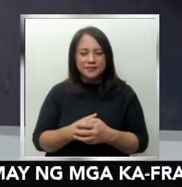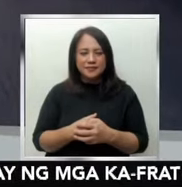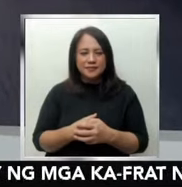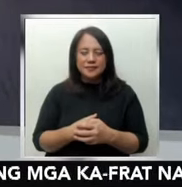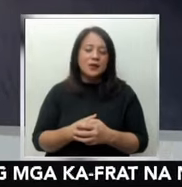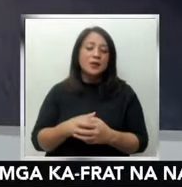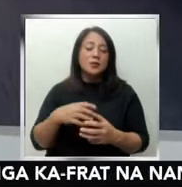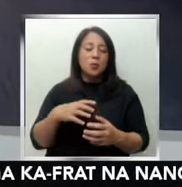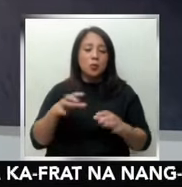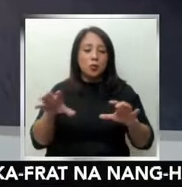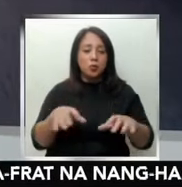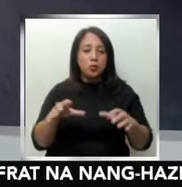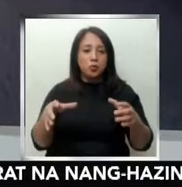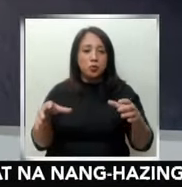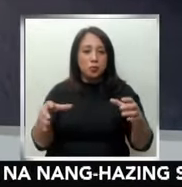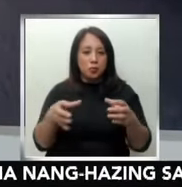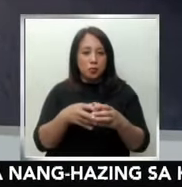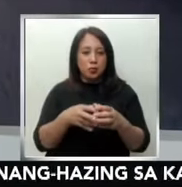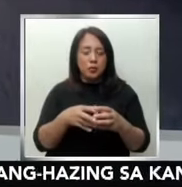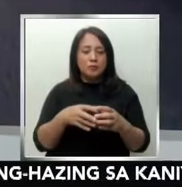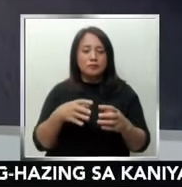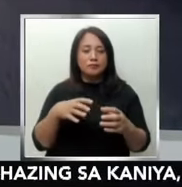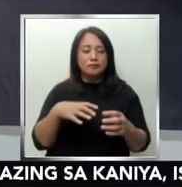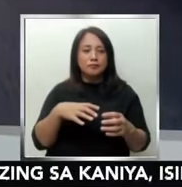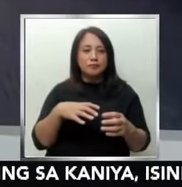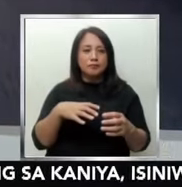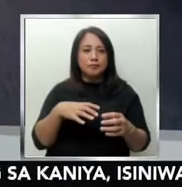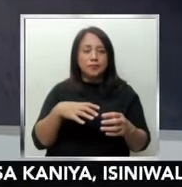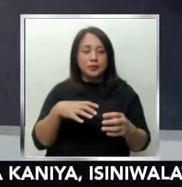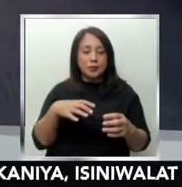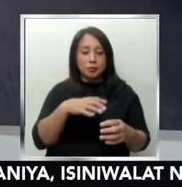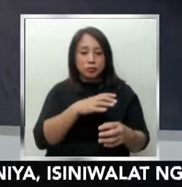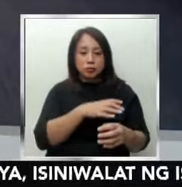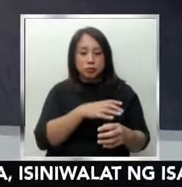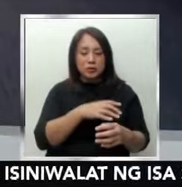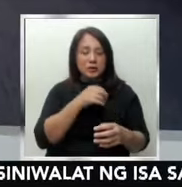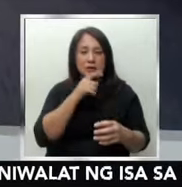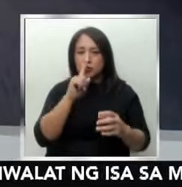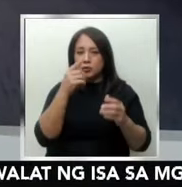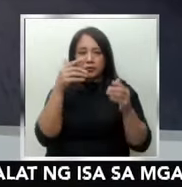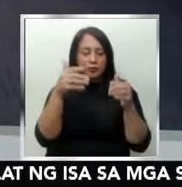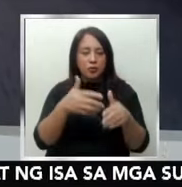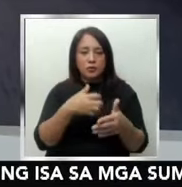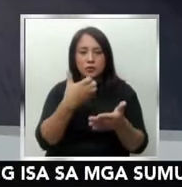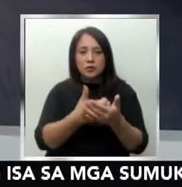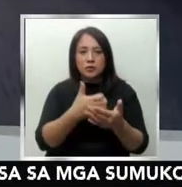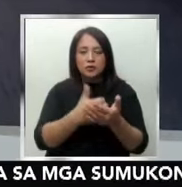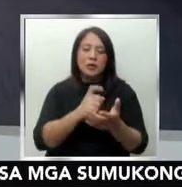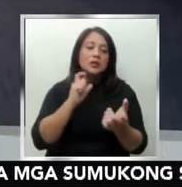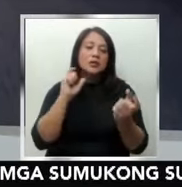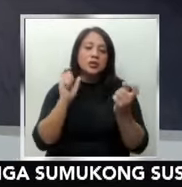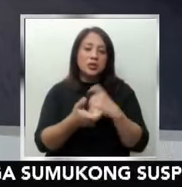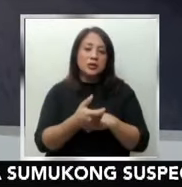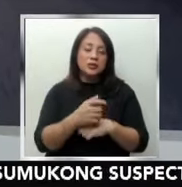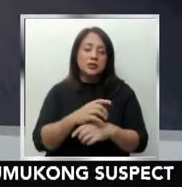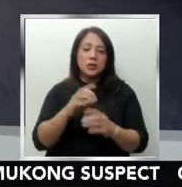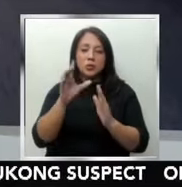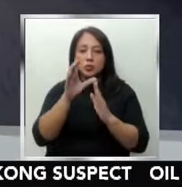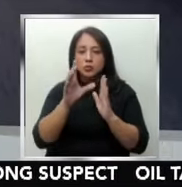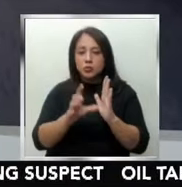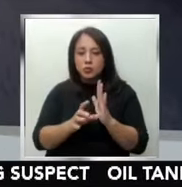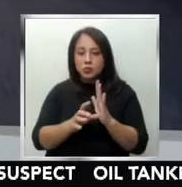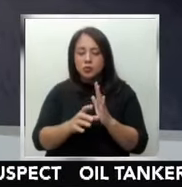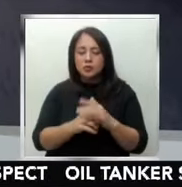camara na hindi nito malilim lang sa mga probisyong pang-ekonomya ang pagbabago sa konstitusyon Kahit ito lang ang